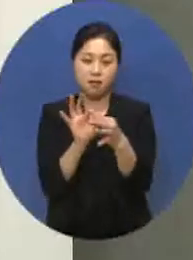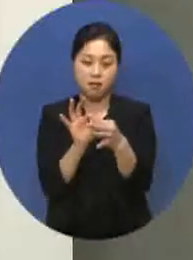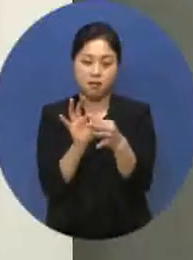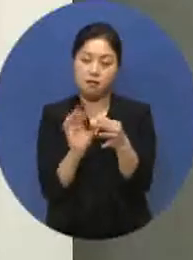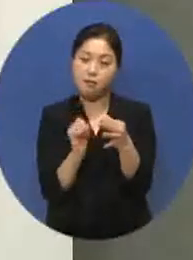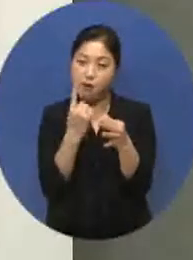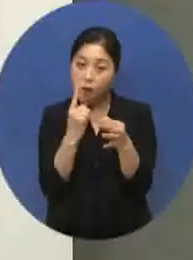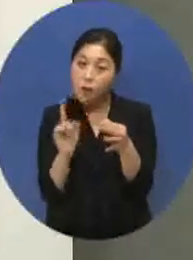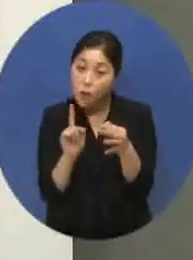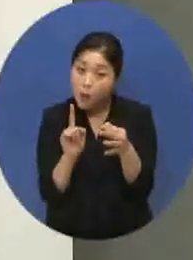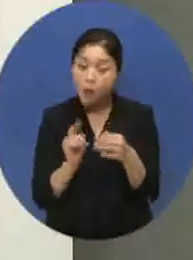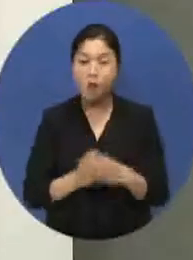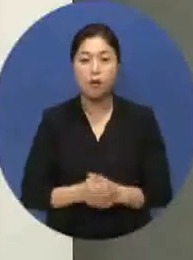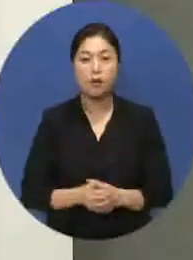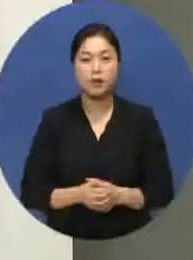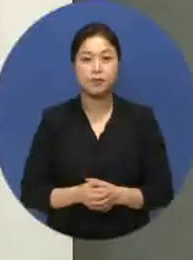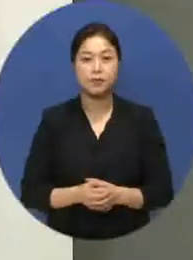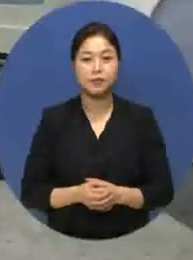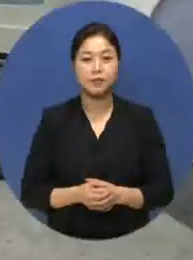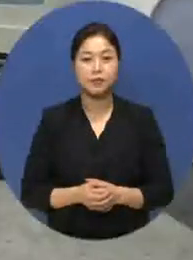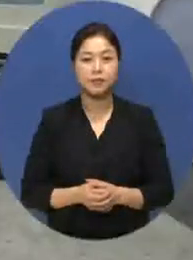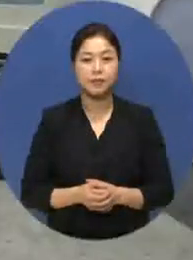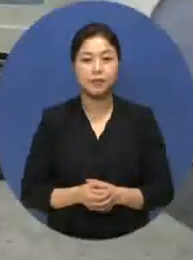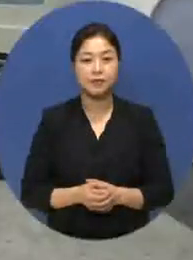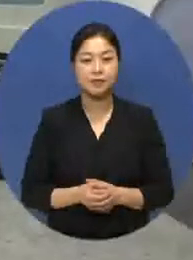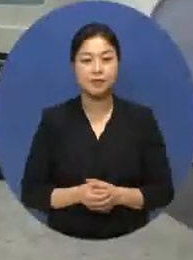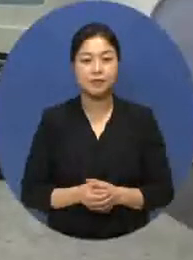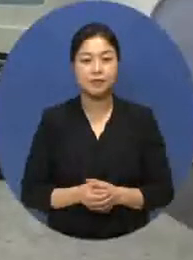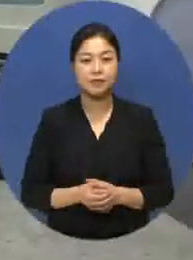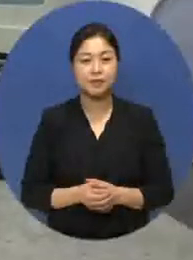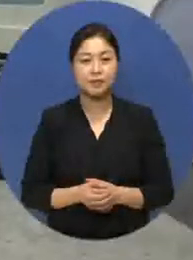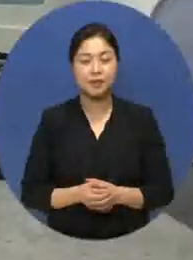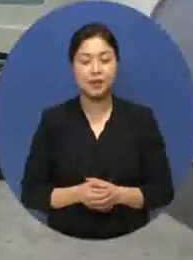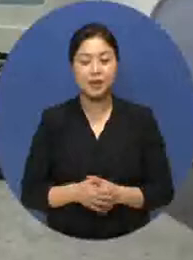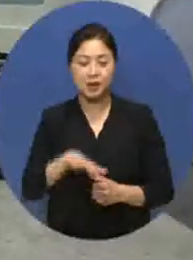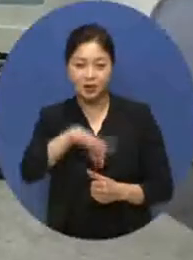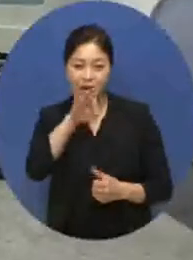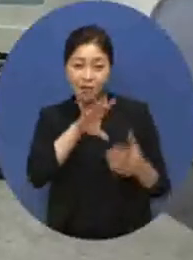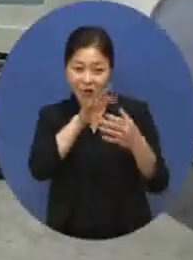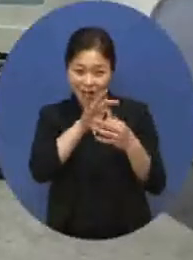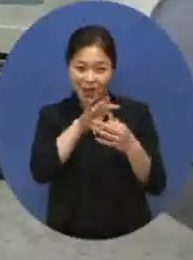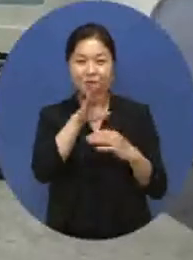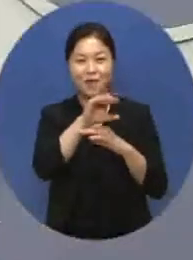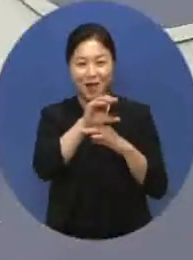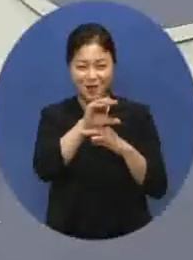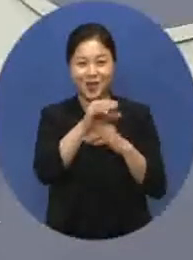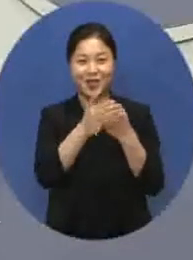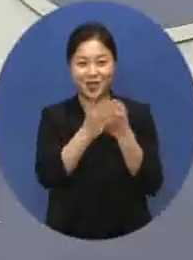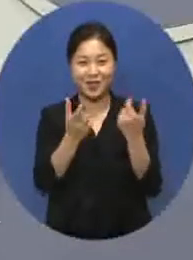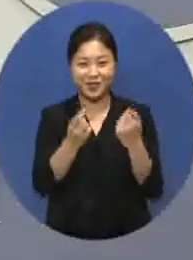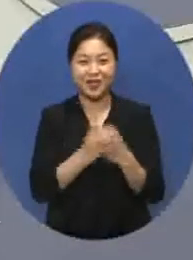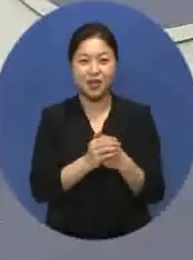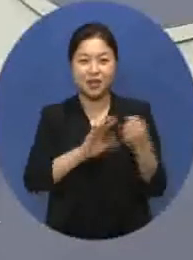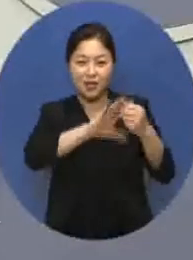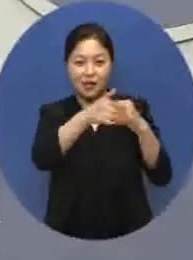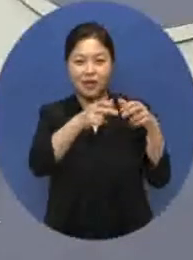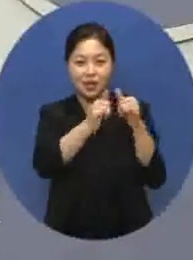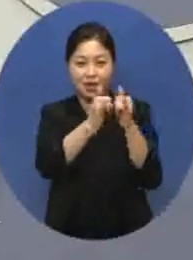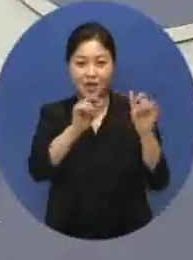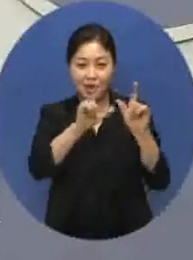무슨 연유가 있습니까? 그 연유도 방송 때문인데요. 아, 그러시고. 제가 그 세계 장애인회가